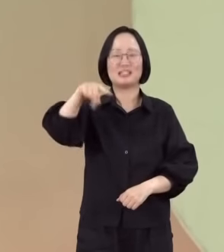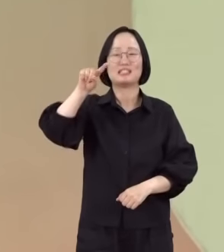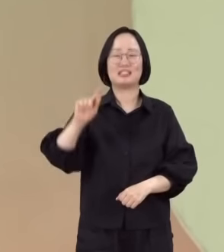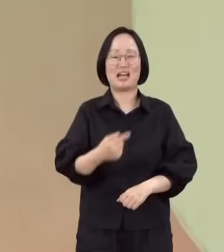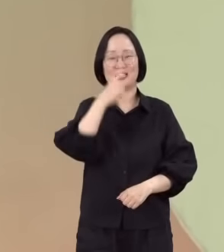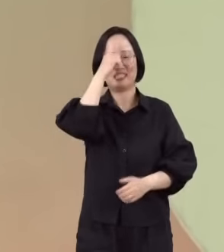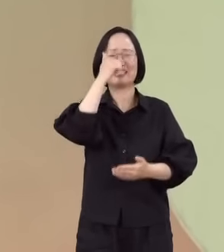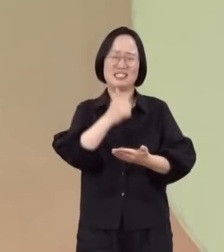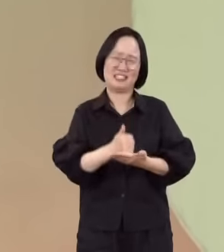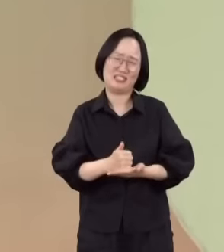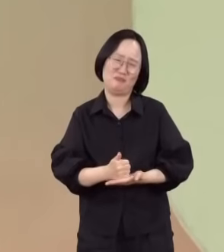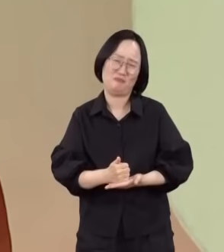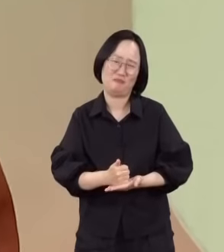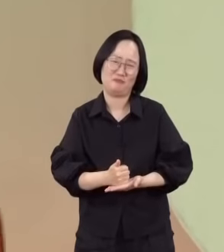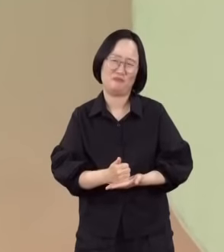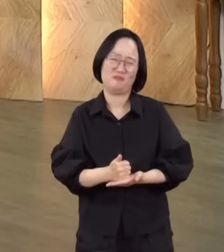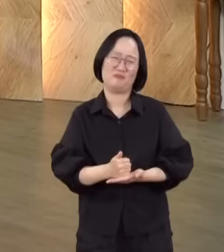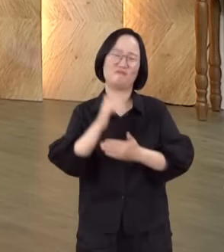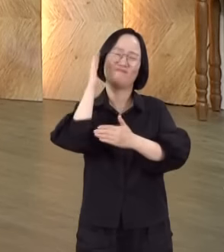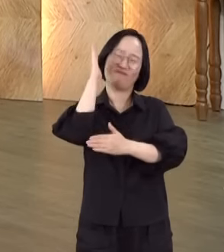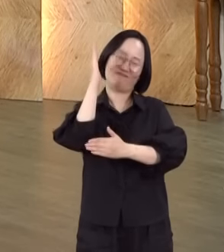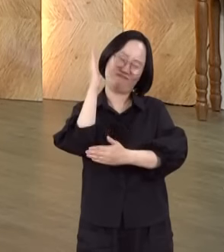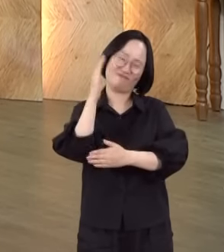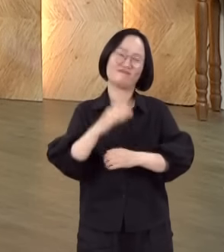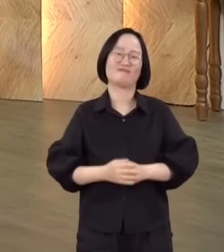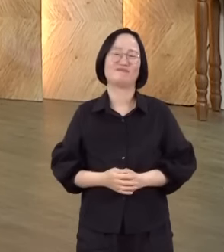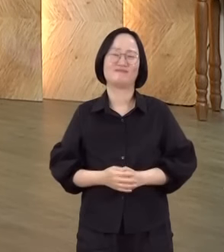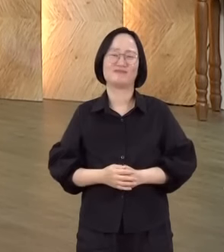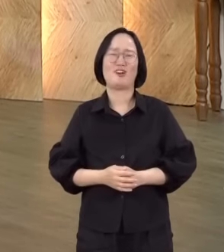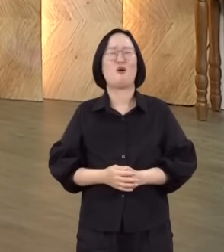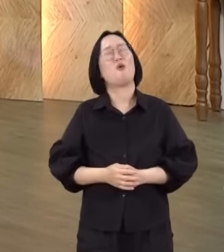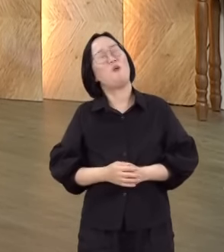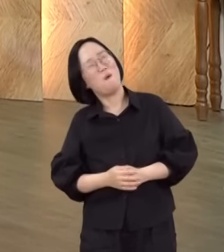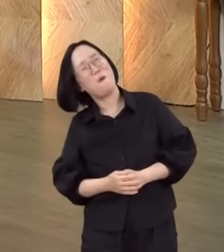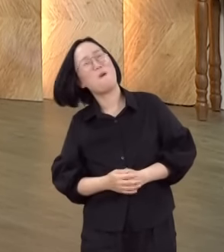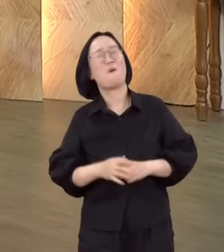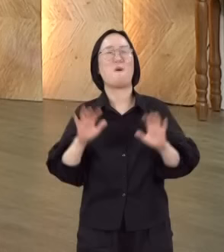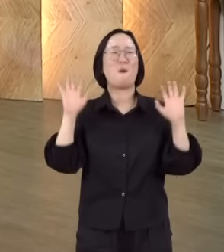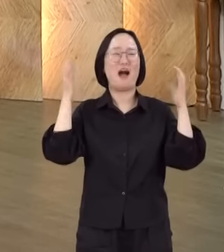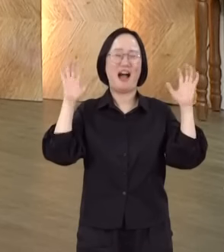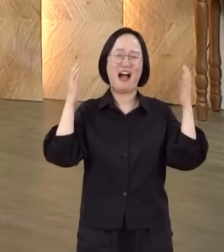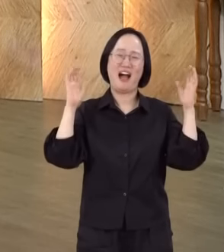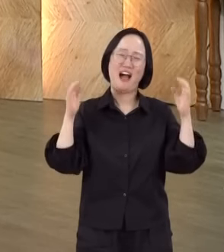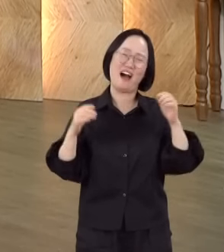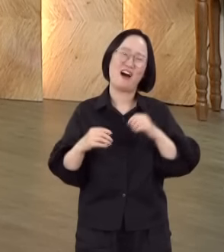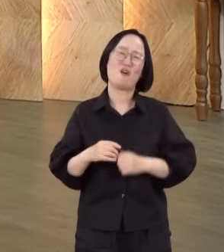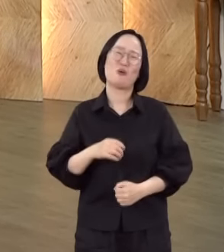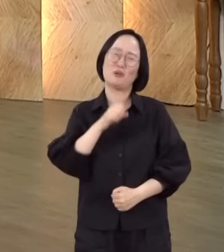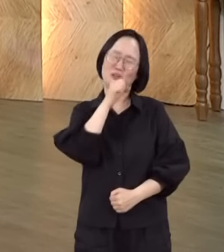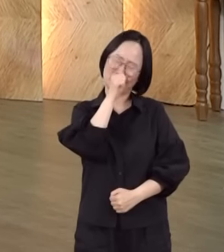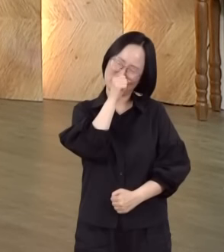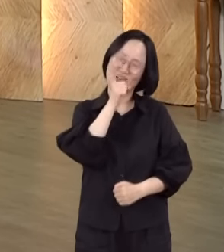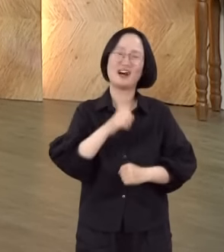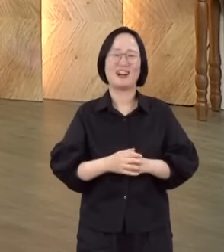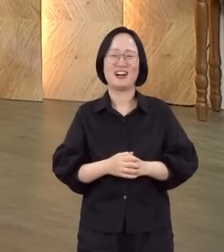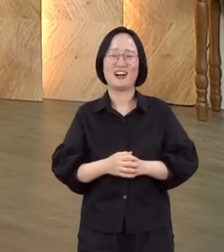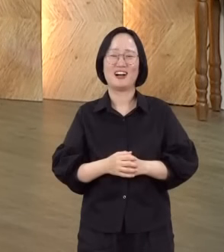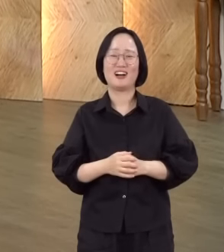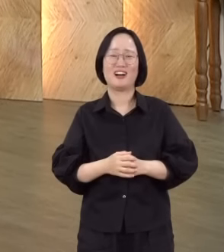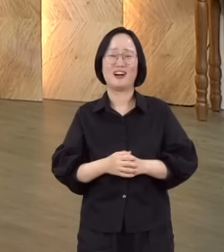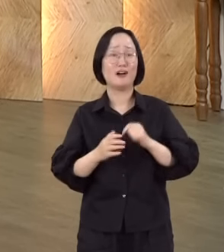이야기가 되겠습니다 와 어우 너무 좋다 저도 우연히이